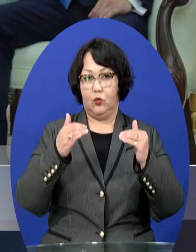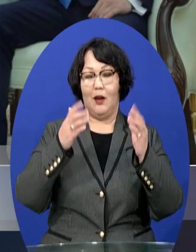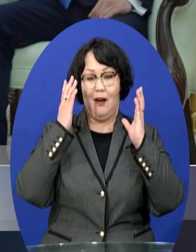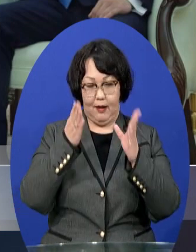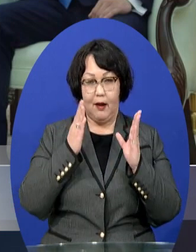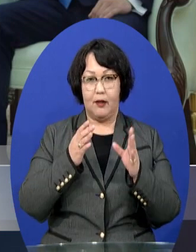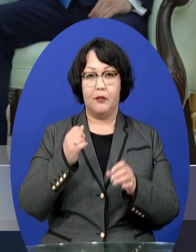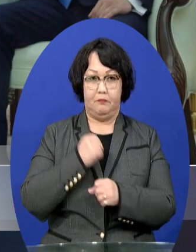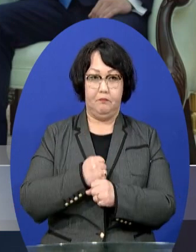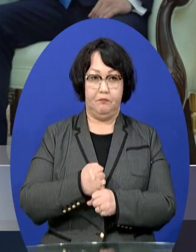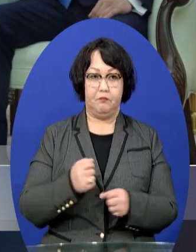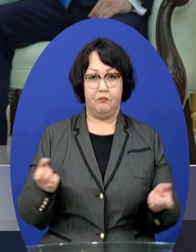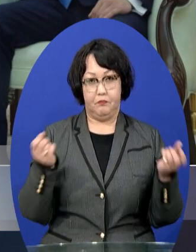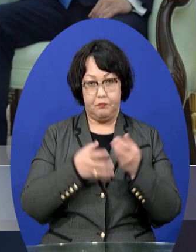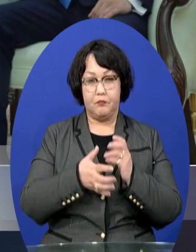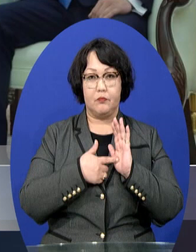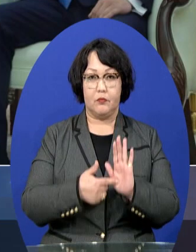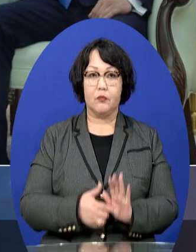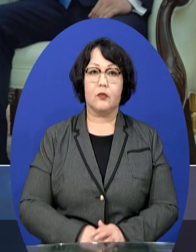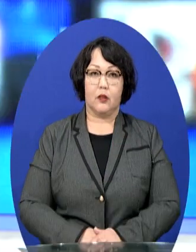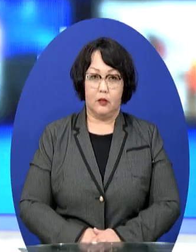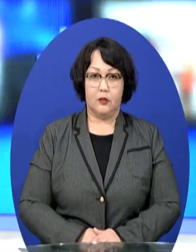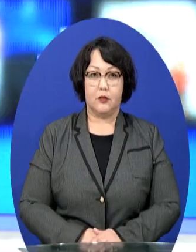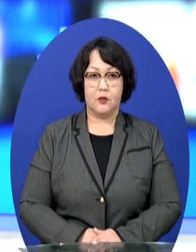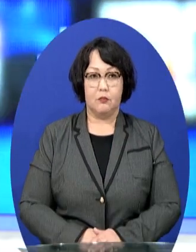тал уулзалтын үеэр илэрхийлсэн байна.